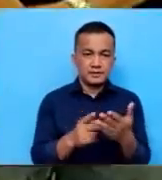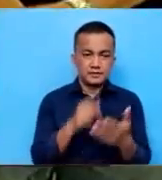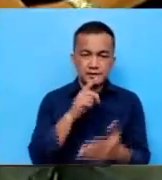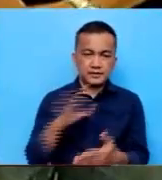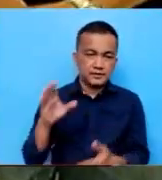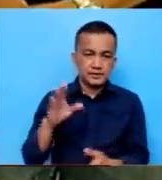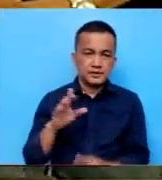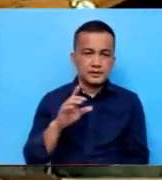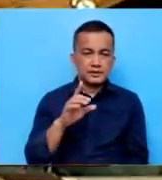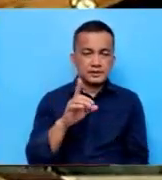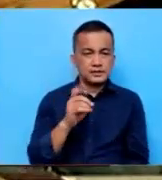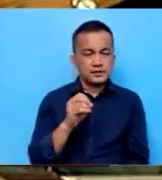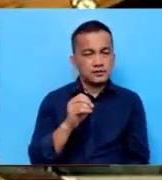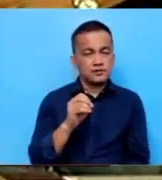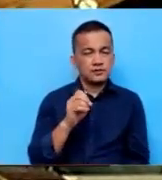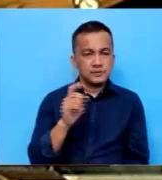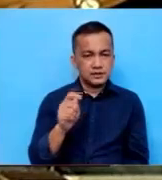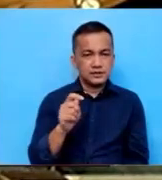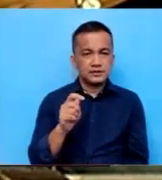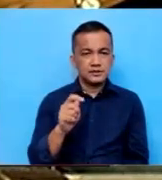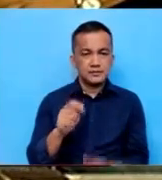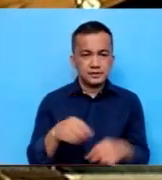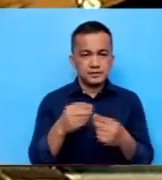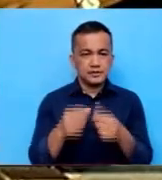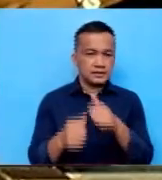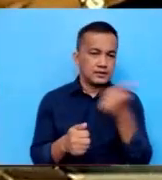Transportation na magbigay ng mga alternatibong paraan ng